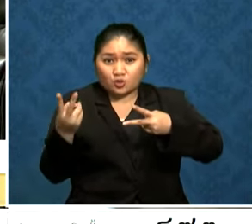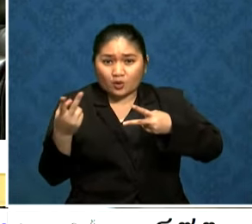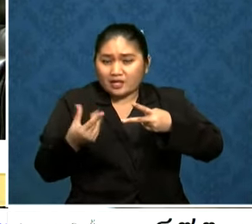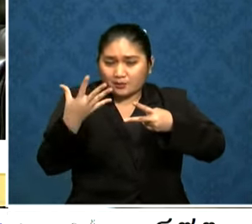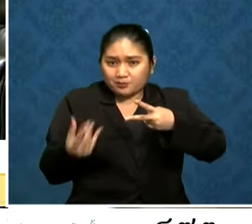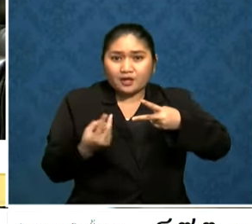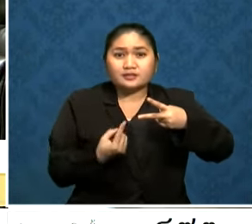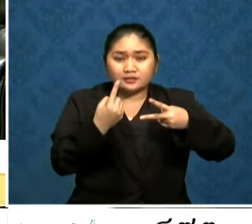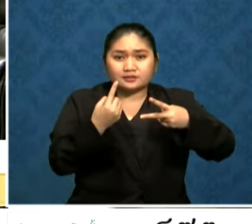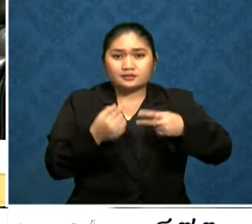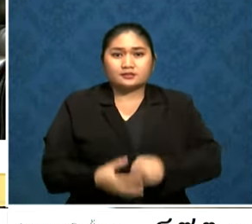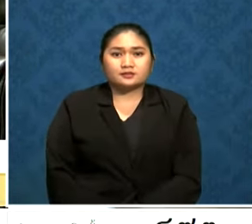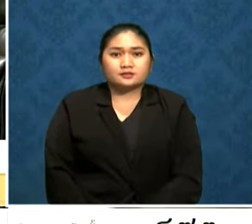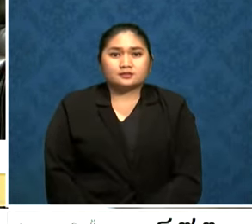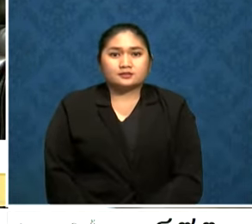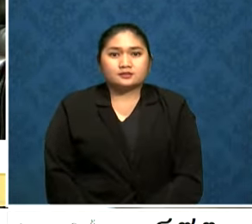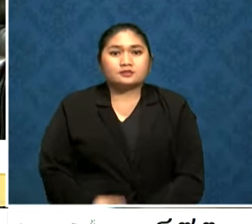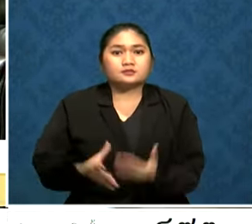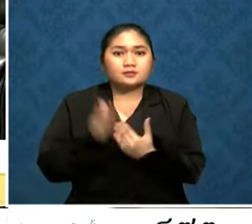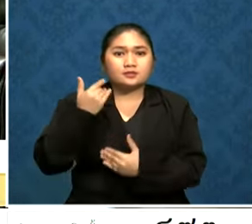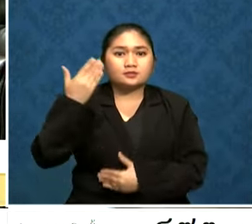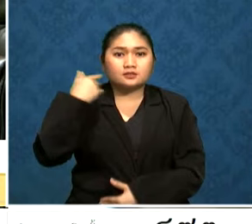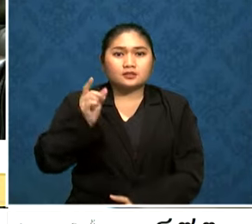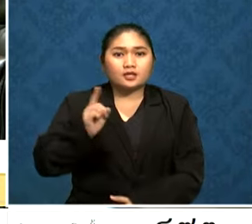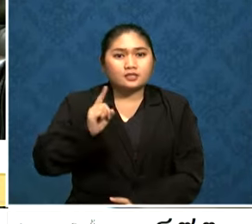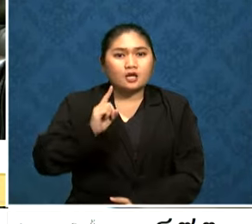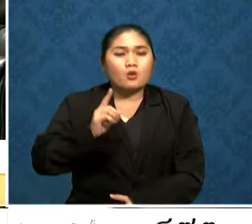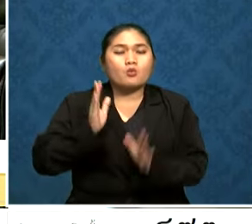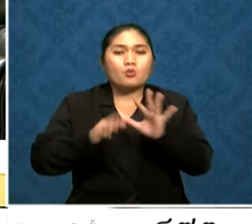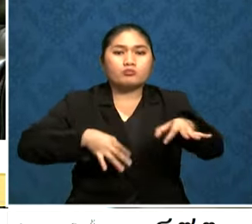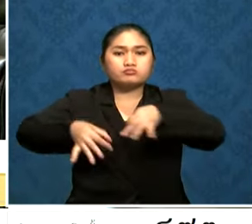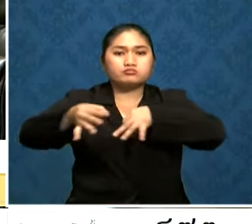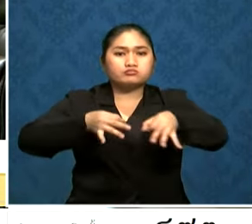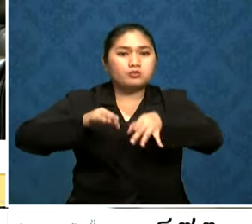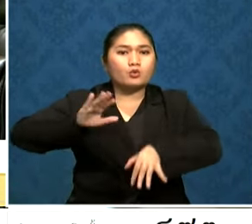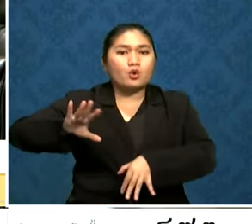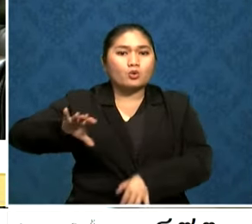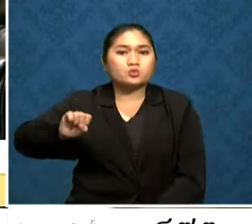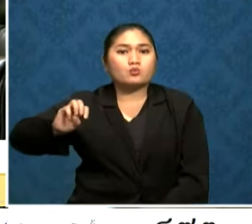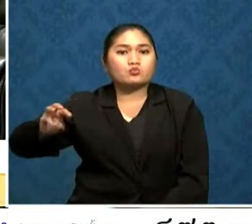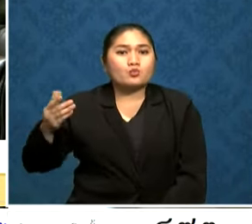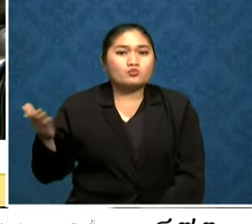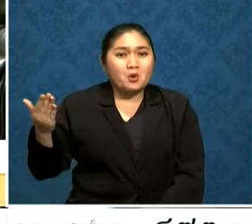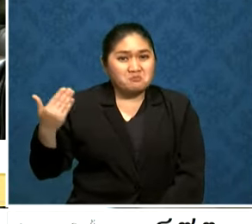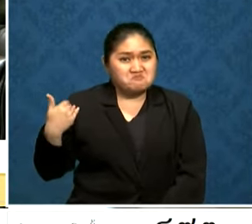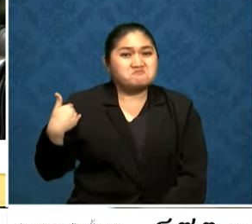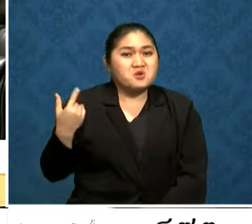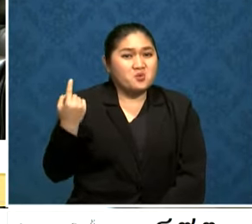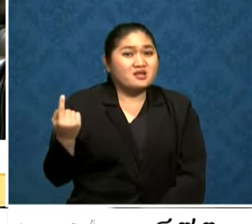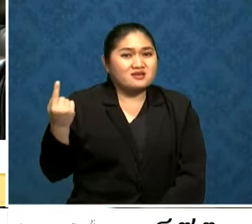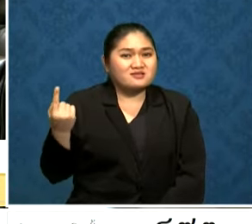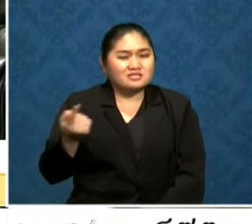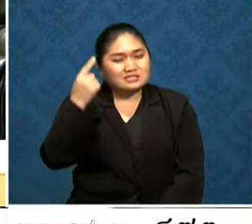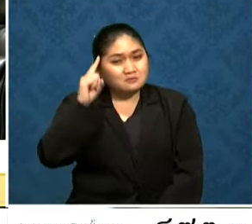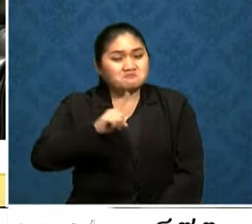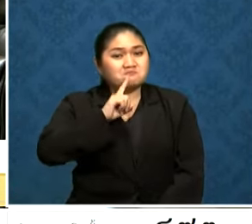ขางมากหนึ่ชั้นสัดา์ทแล้วครั ผมได้ฟงควิปรายของบธธสมาชิท่านหนึครัที่ได้ตงคำถามในการป